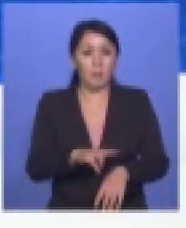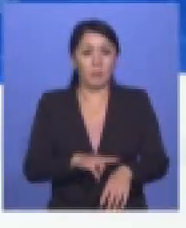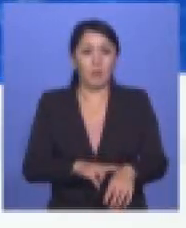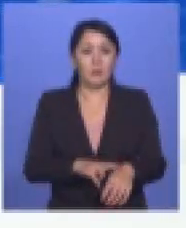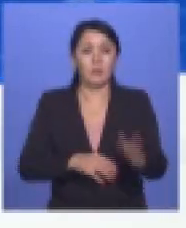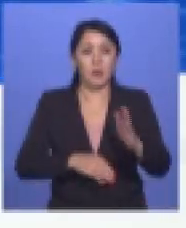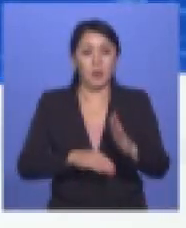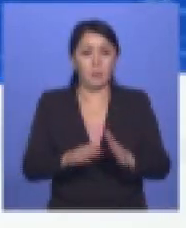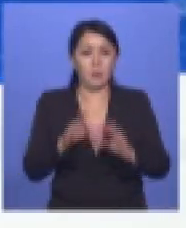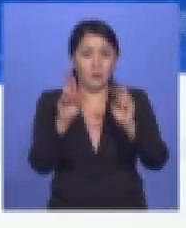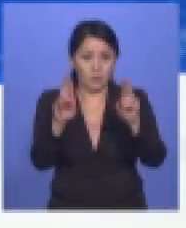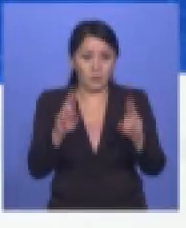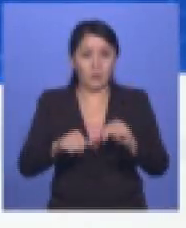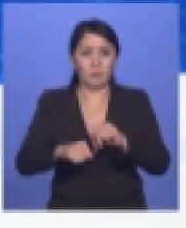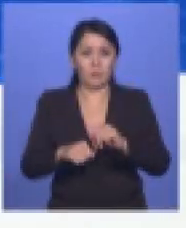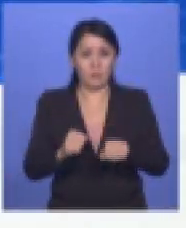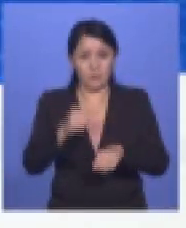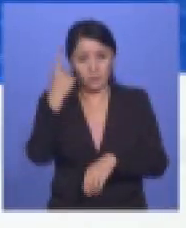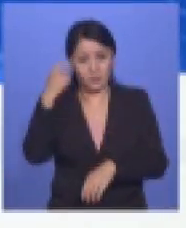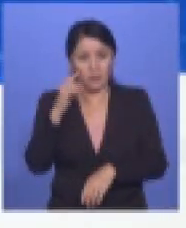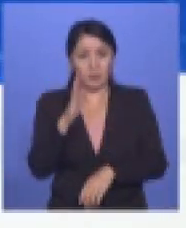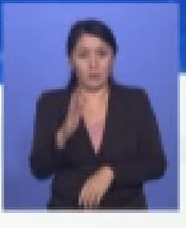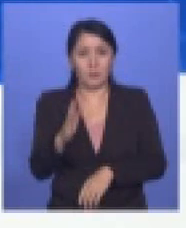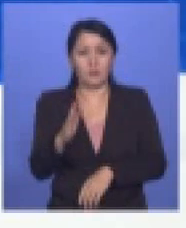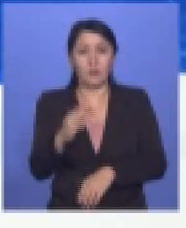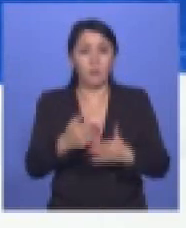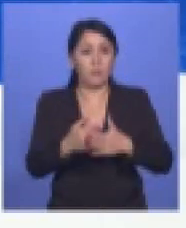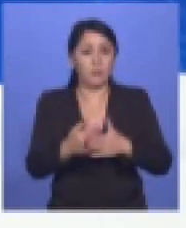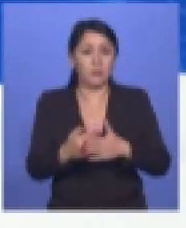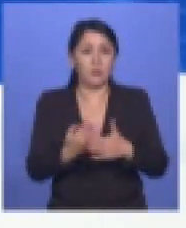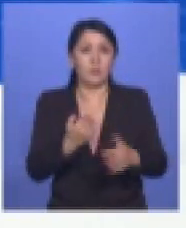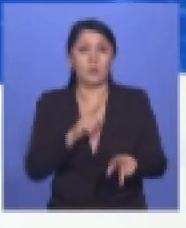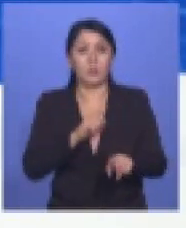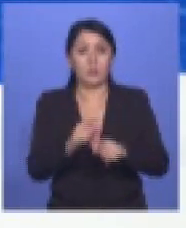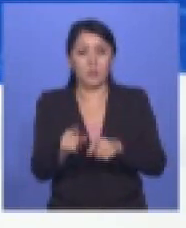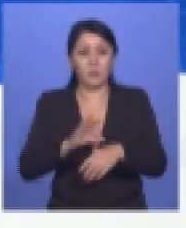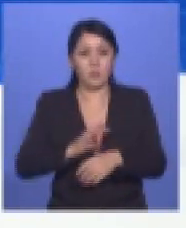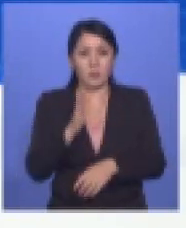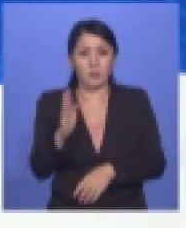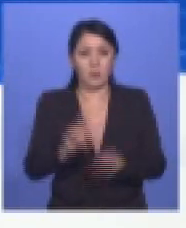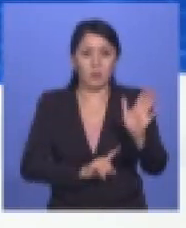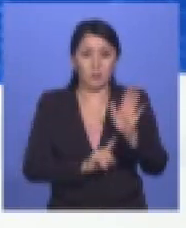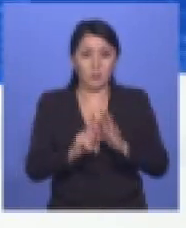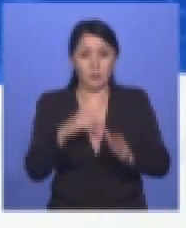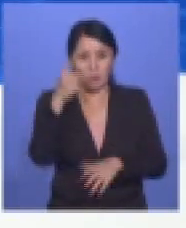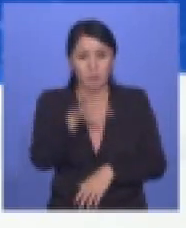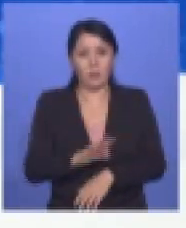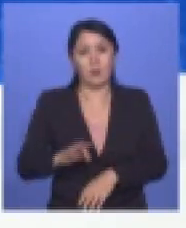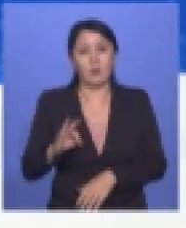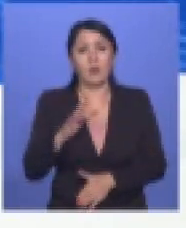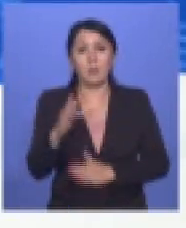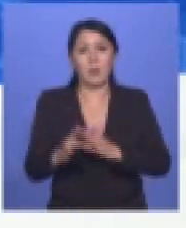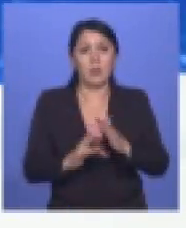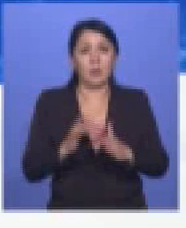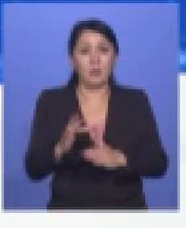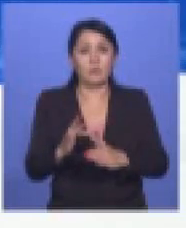Учаскелік полиция инспекторлары абаттандыру қағайдаларын бұзу фактісін анықтау және ескерту бойынша рейттік іс-шаралар жүргізіп жатыр. Жыл басынан облыс